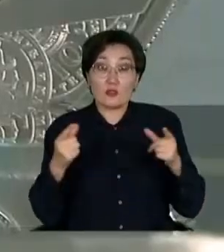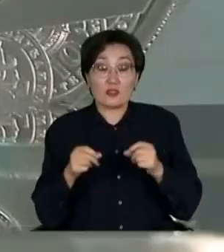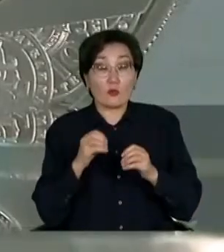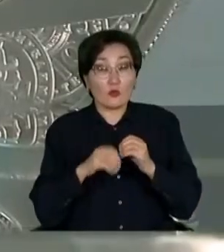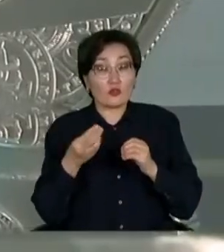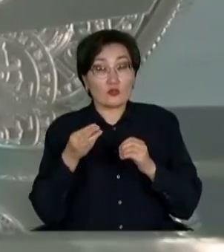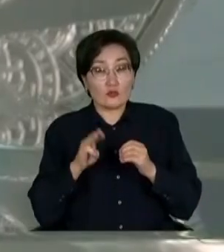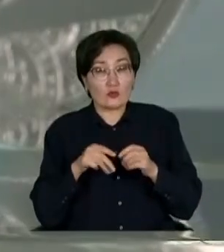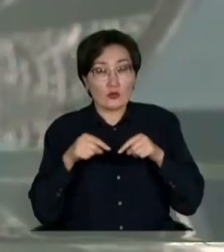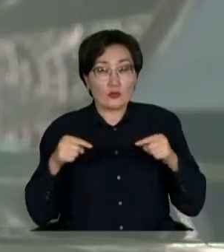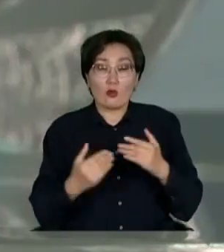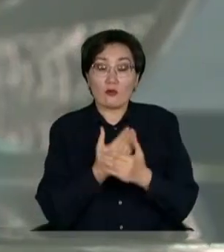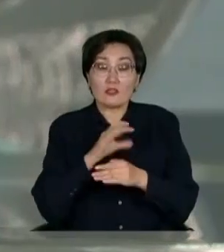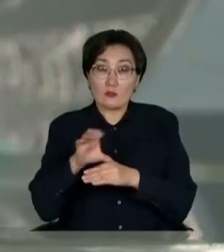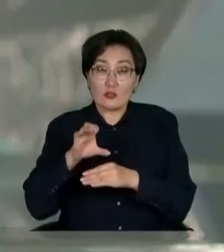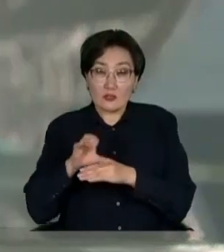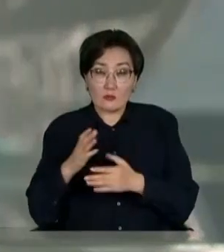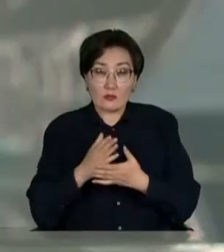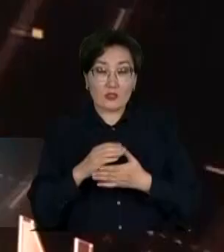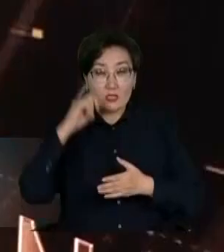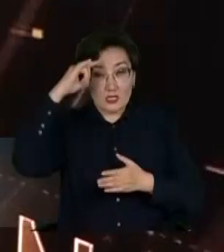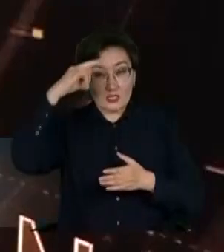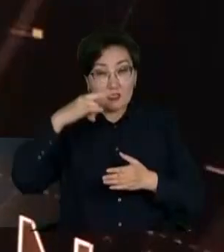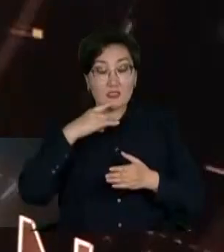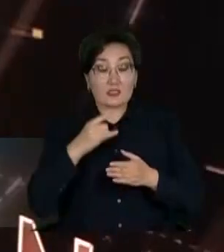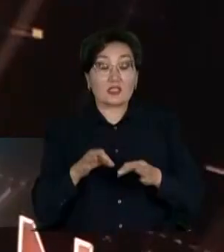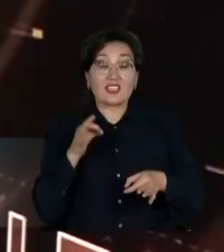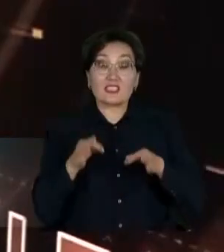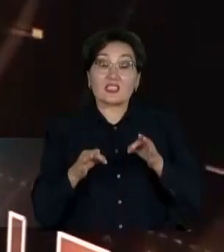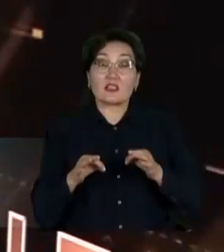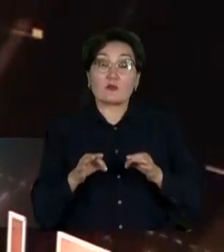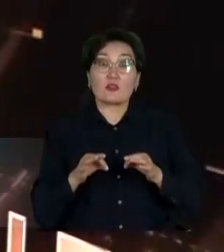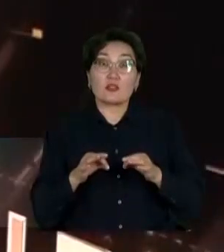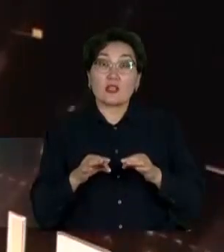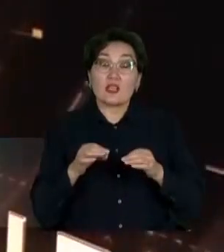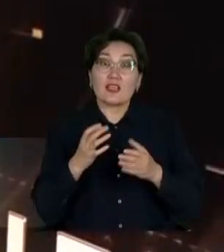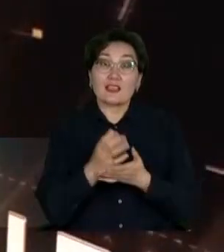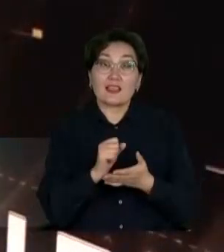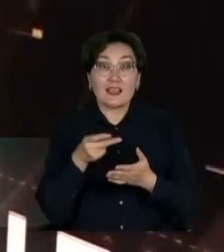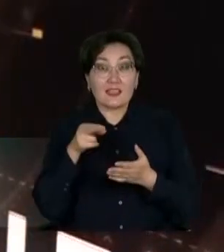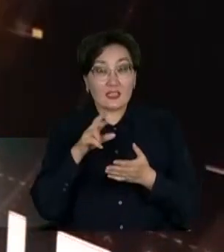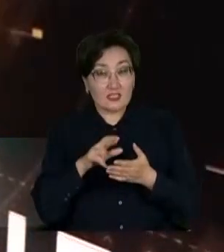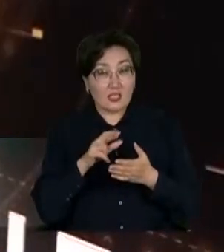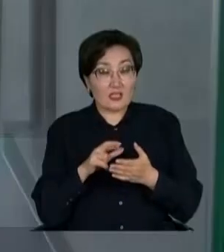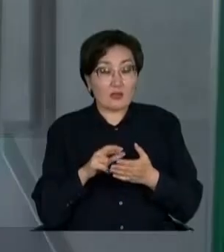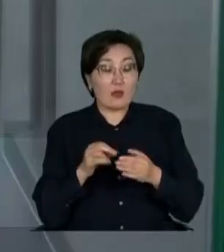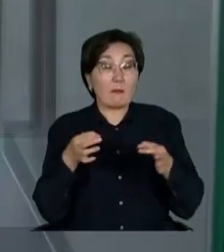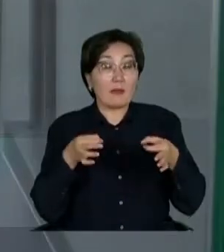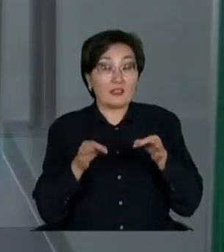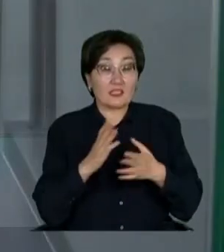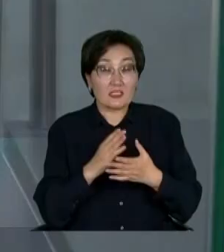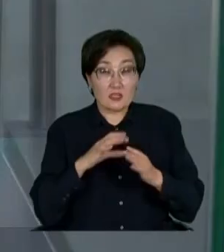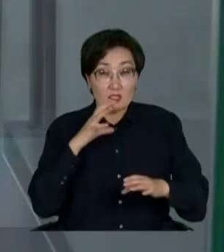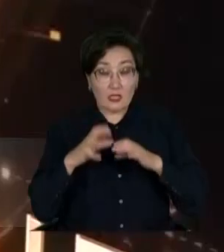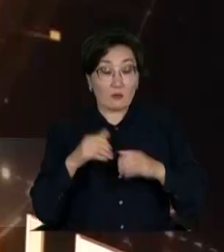ондаған түрін шығарады. Қазақстан теңге сарайымыз өзінің коллекциялық және инвестициялық монеталармен танымал. Біздің монеталарымыз